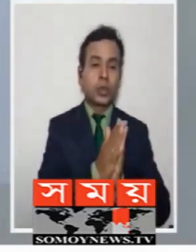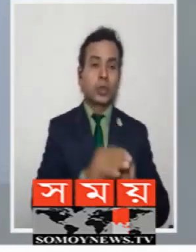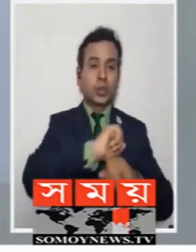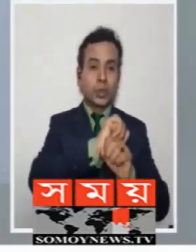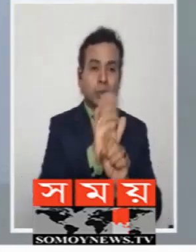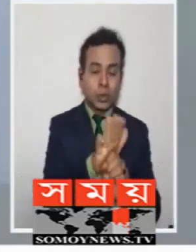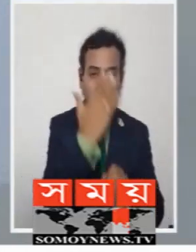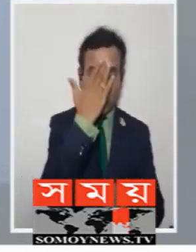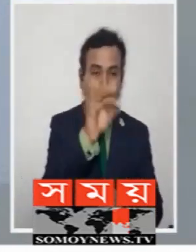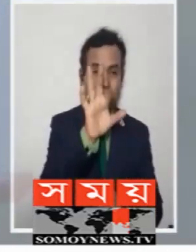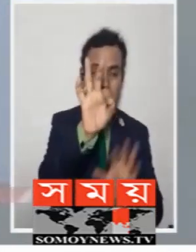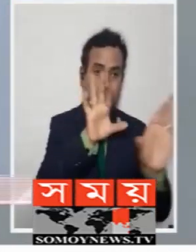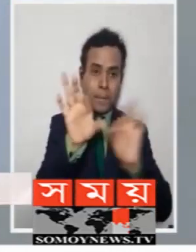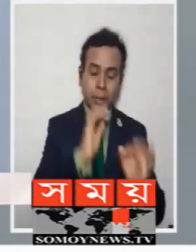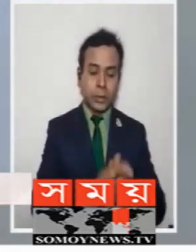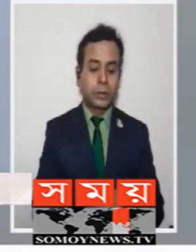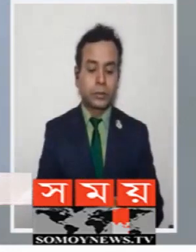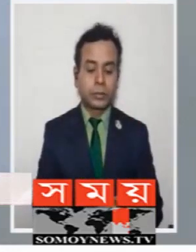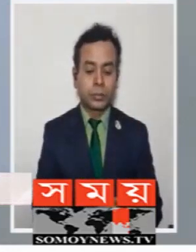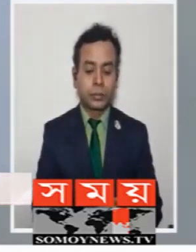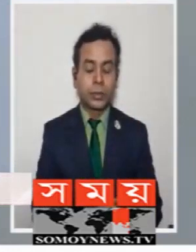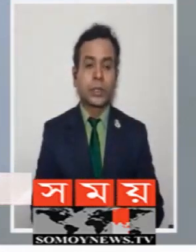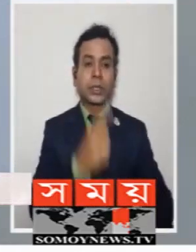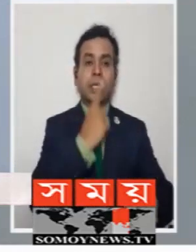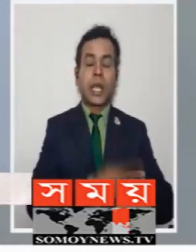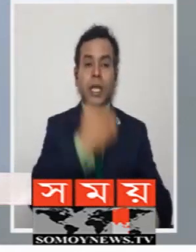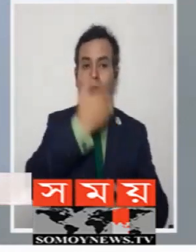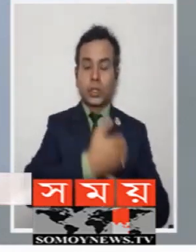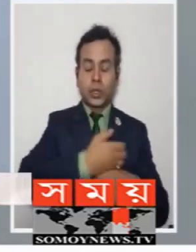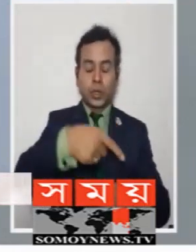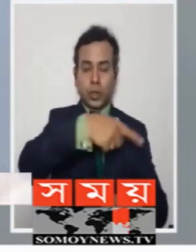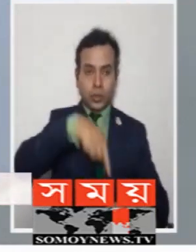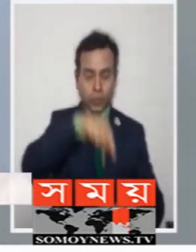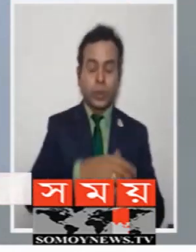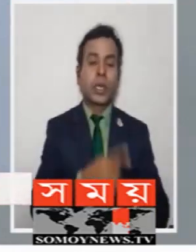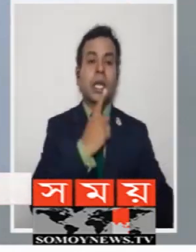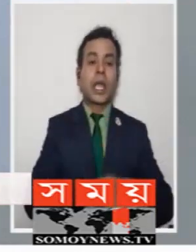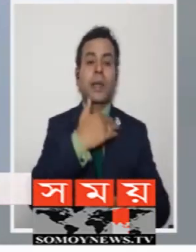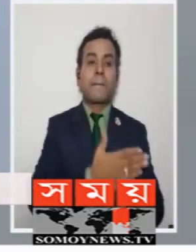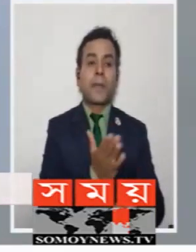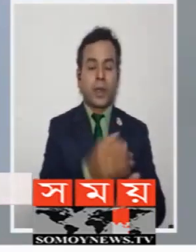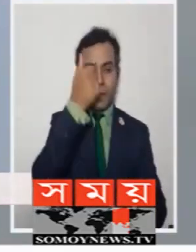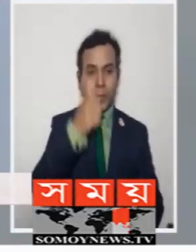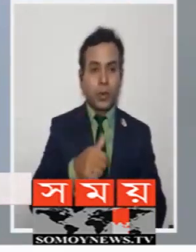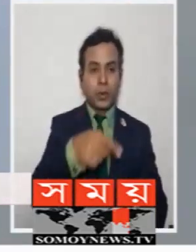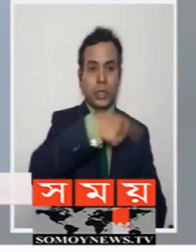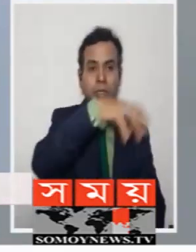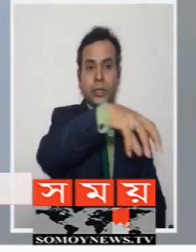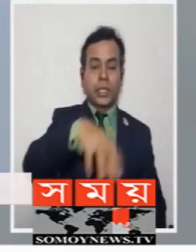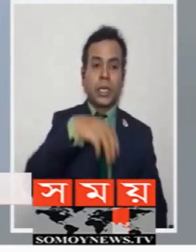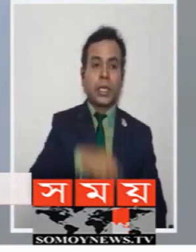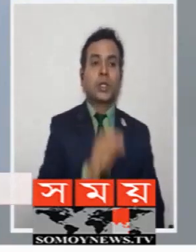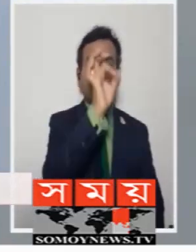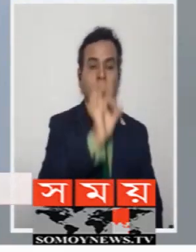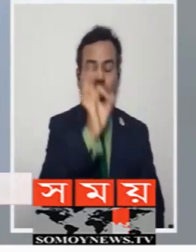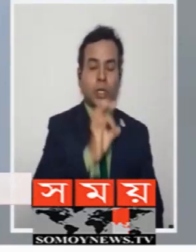ঢাকা সিটি এবং ঢাকা বিভাগের বিভিন্ন জেলার মধ্যে সেখানে শতকরা হার একটু কমেছে, শতকরা হার 80%-এর